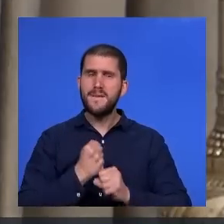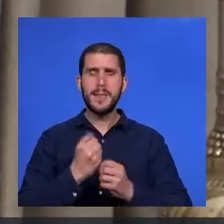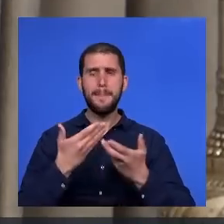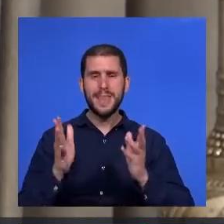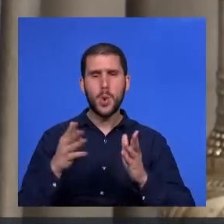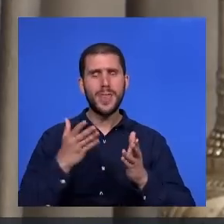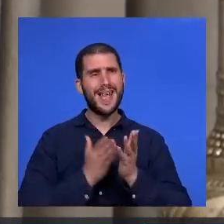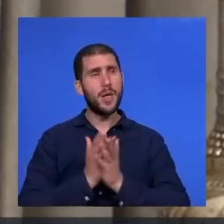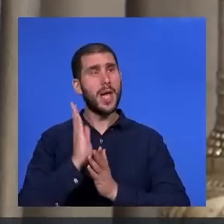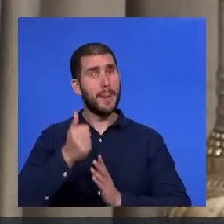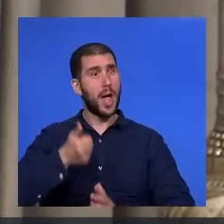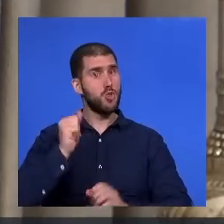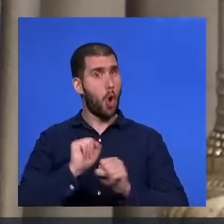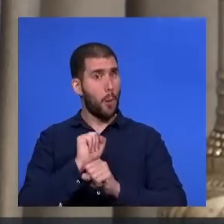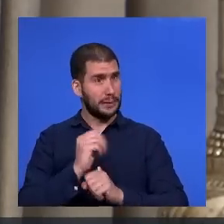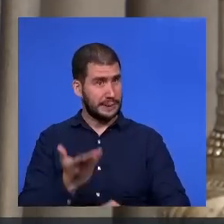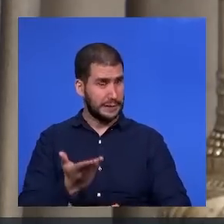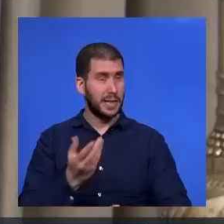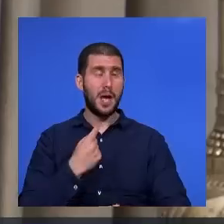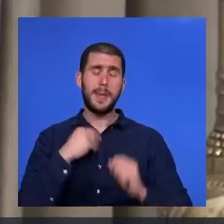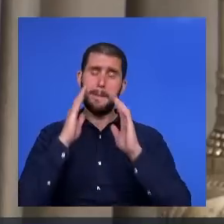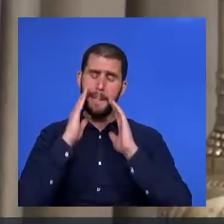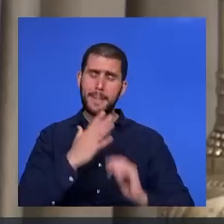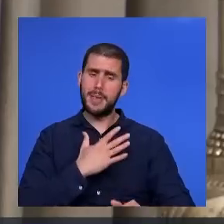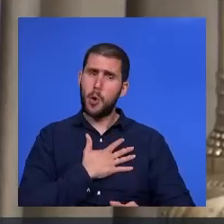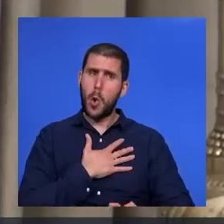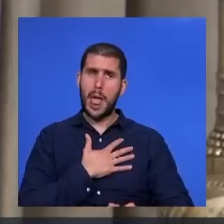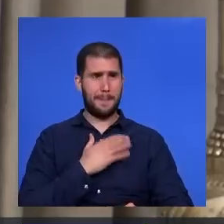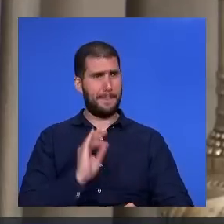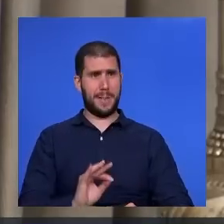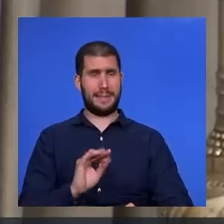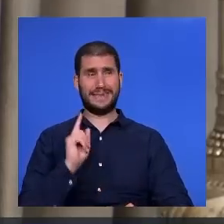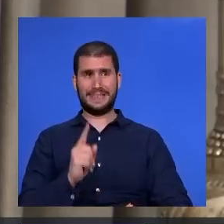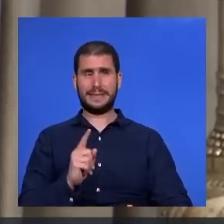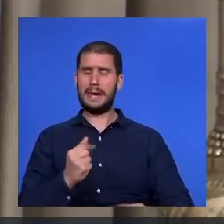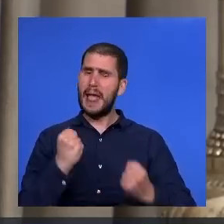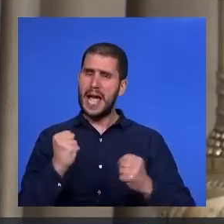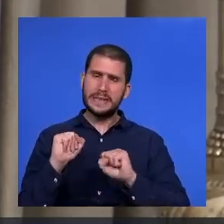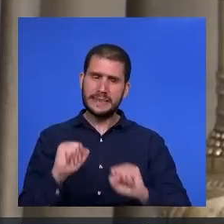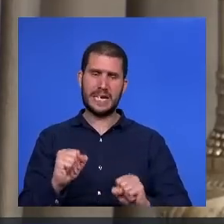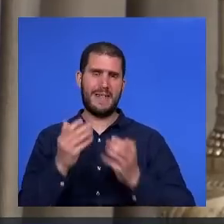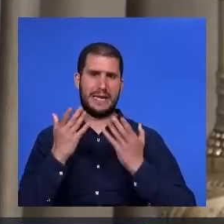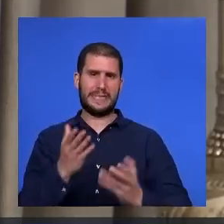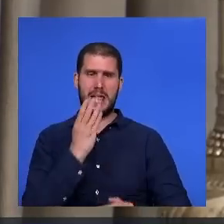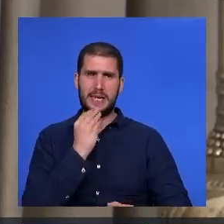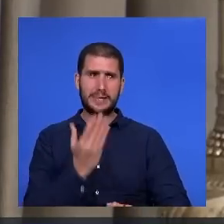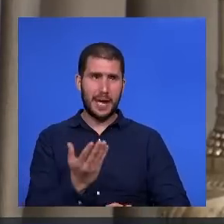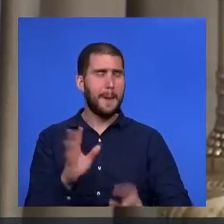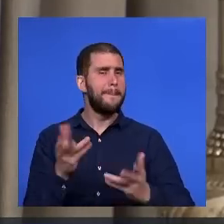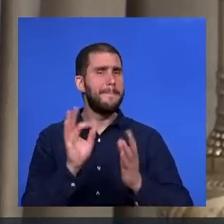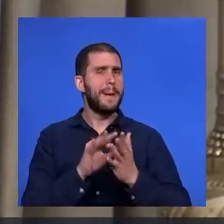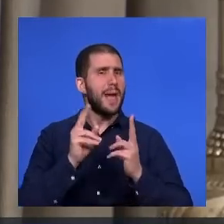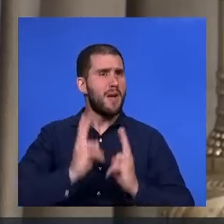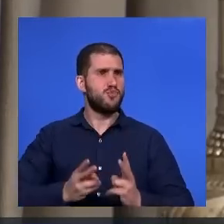ובכנות, גם עם ראשי אופוזיציה, ואני מאמין בכל ליבי שצריך לחזק ולסייע למדינת ישראל ככל שניתן